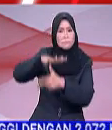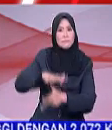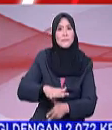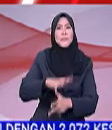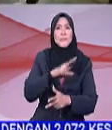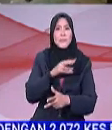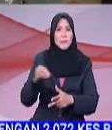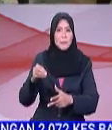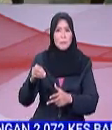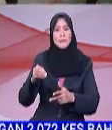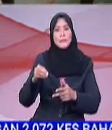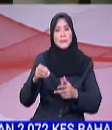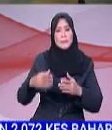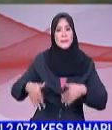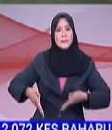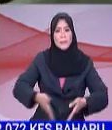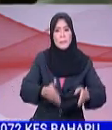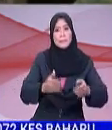darat.